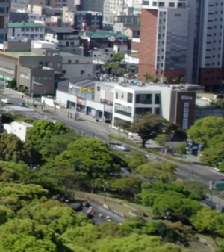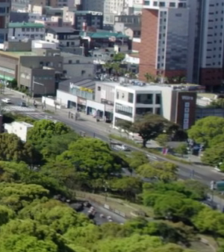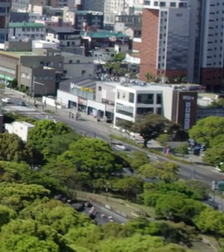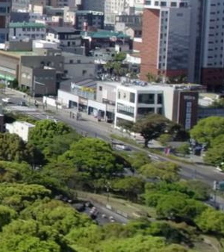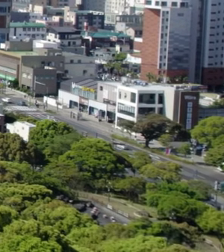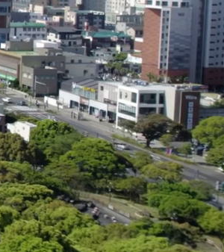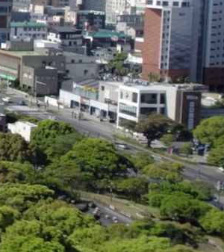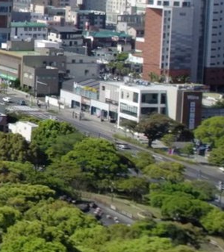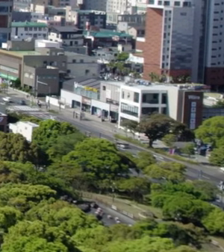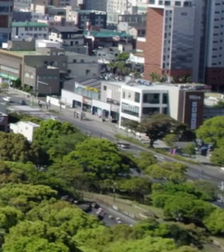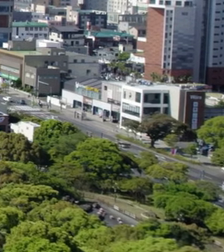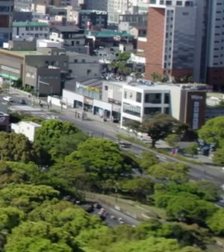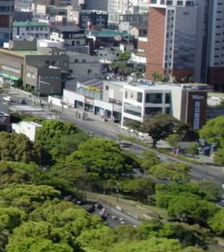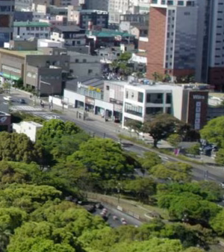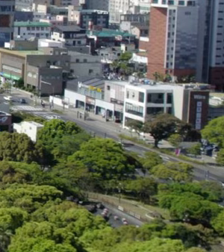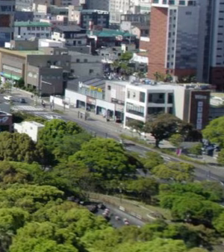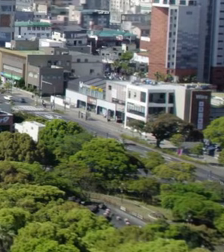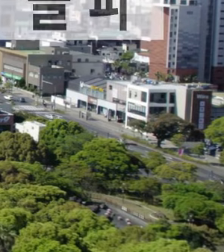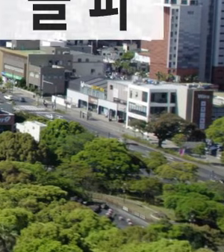추진합니다.